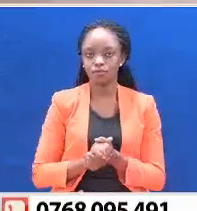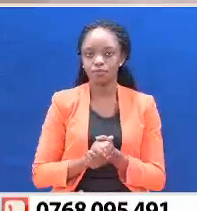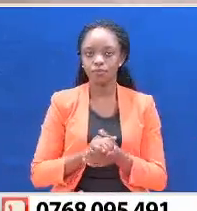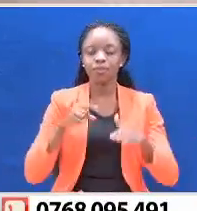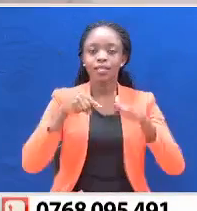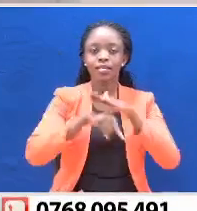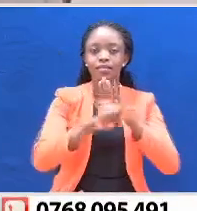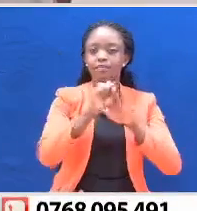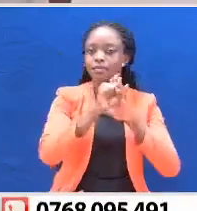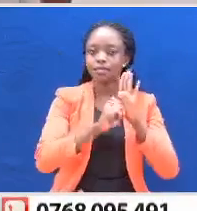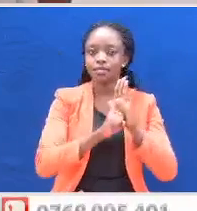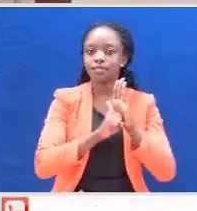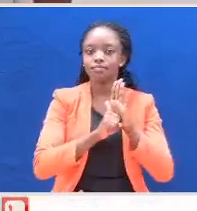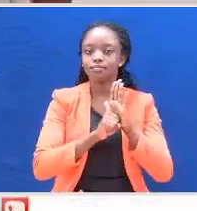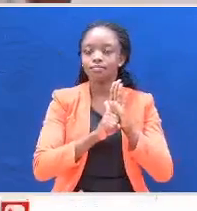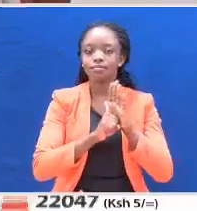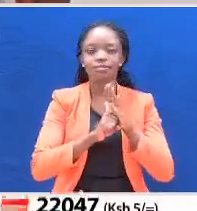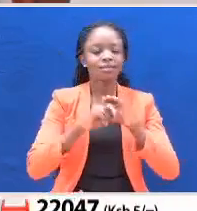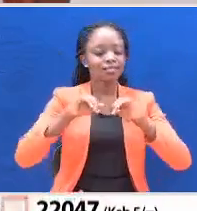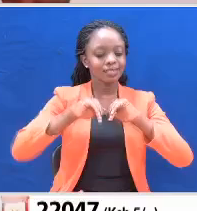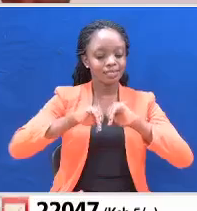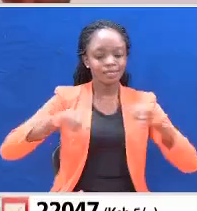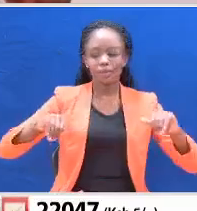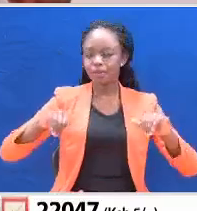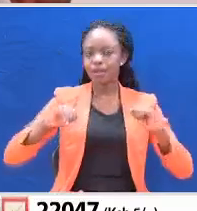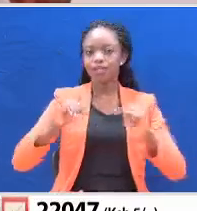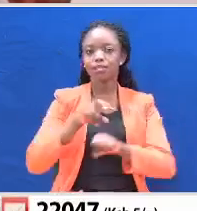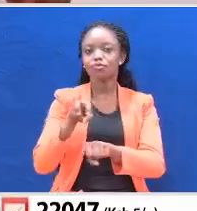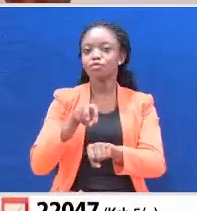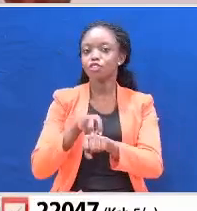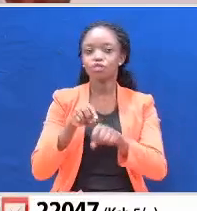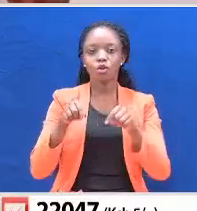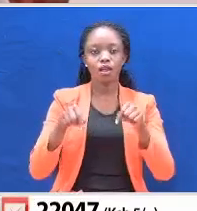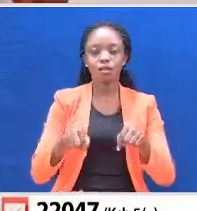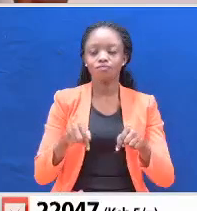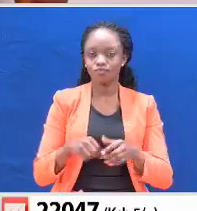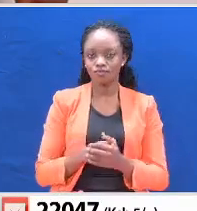and hustlers is splitting this nation.